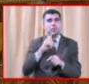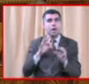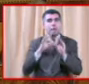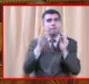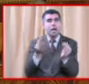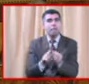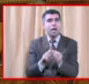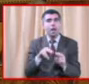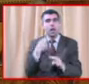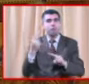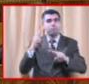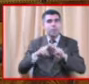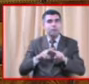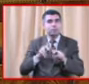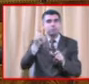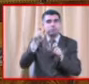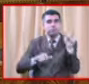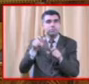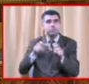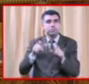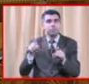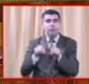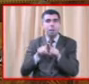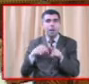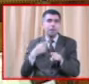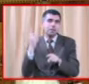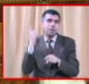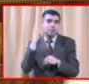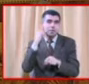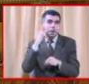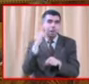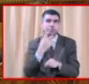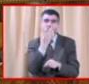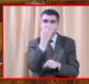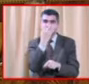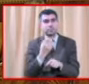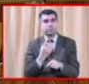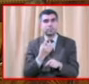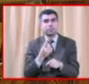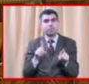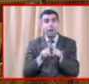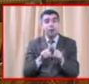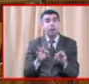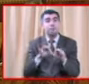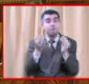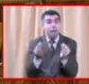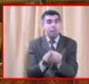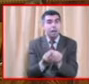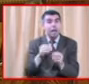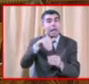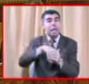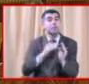عليهم، واول ما سمعناها طبعا كانت من العائلات ديال حزب العداله والتنميه اللي الربع منهم كانوا في